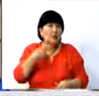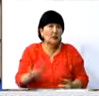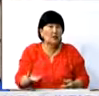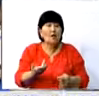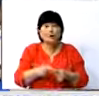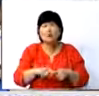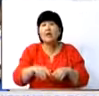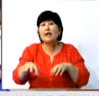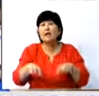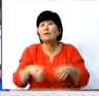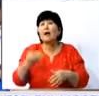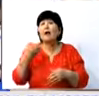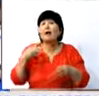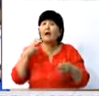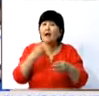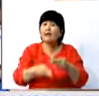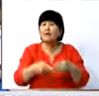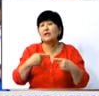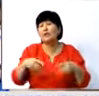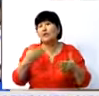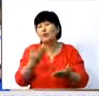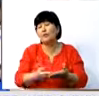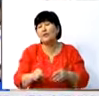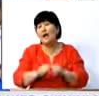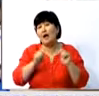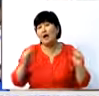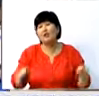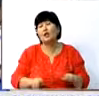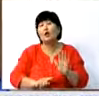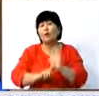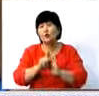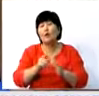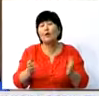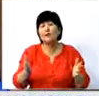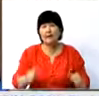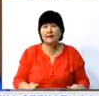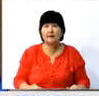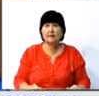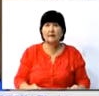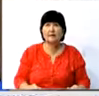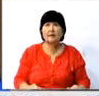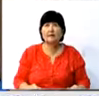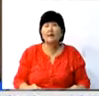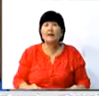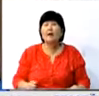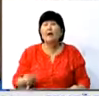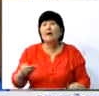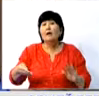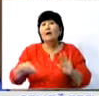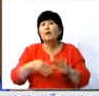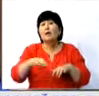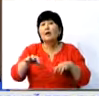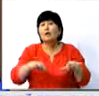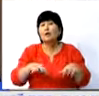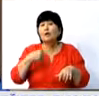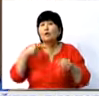Сондықтан сыбайластықтың алдын алу үшін кез келген мәселе ашық қозғауға шақырды. Салада сыбайлас жемқорлық тәуекелдері өте